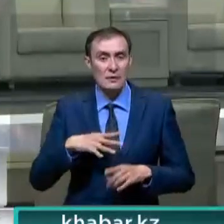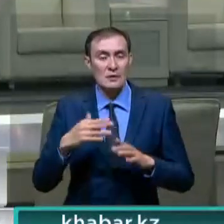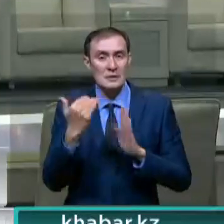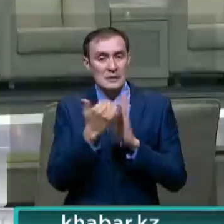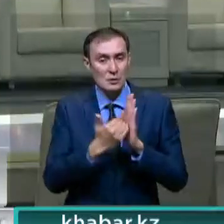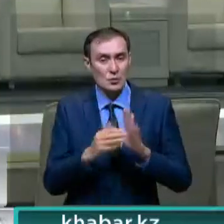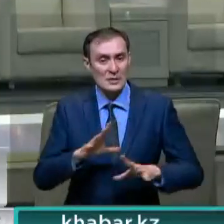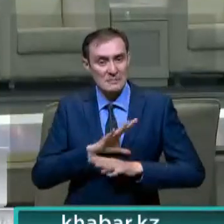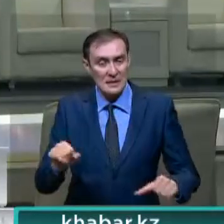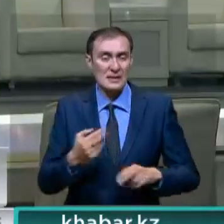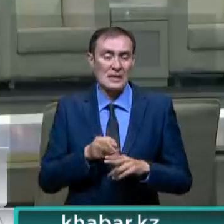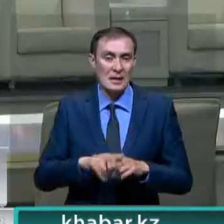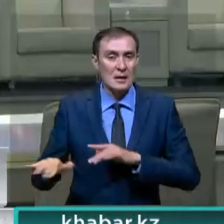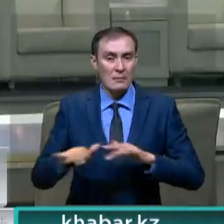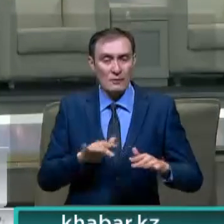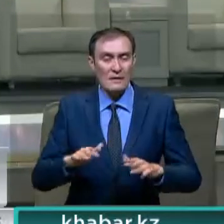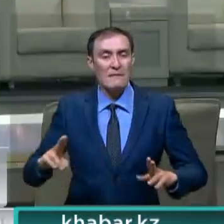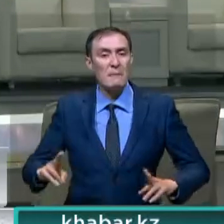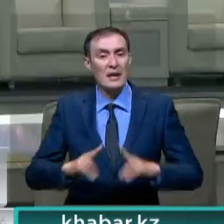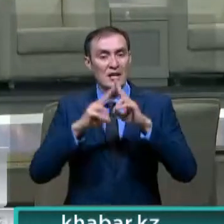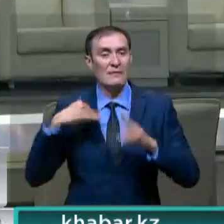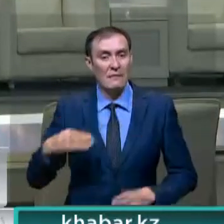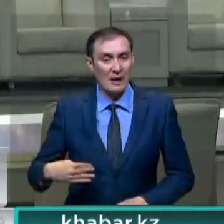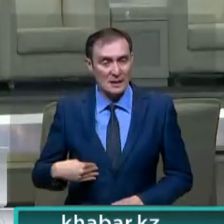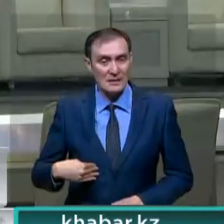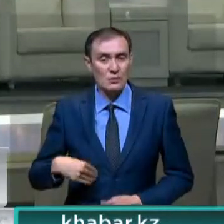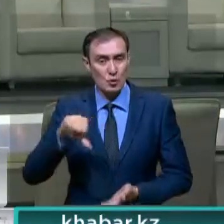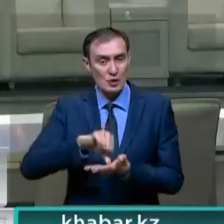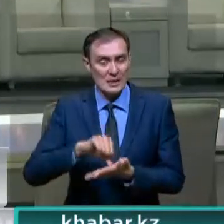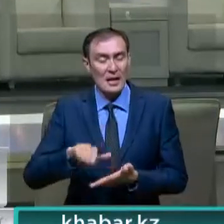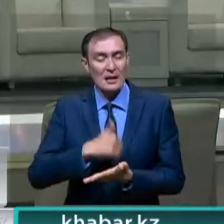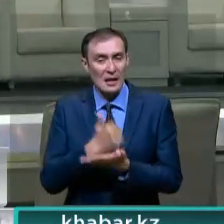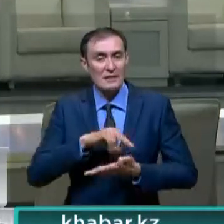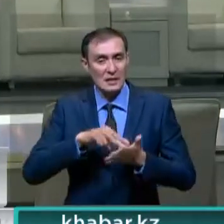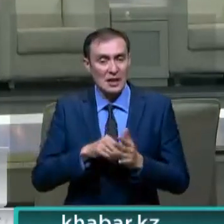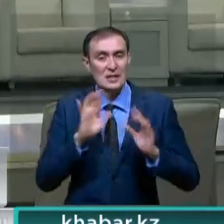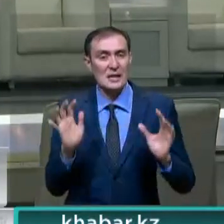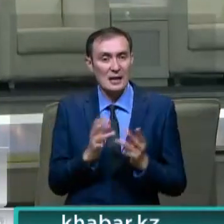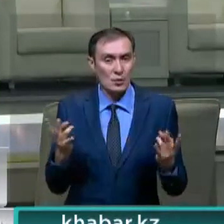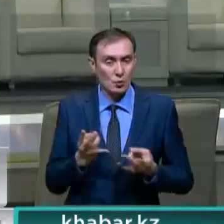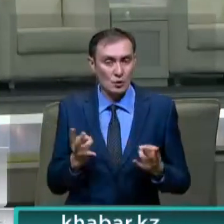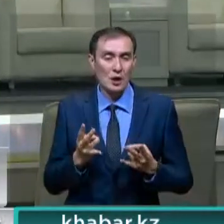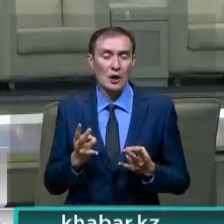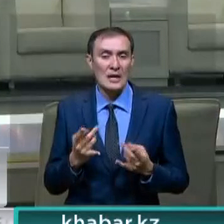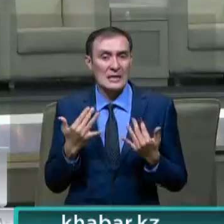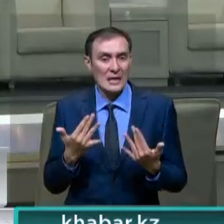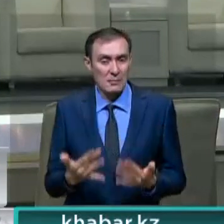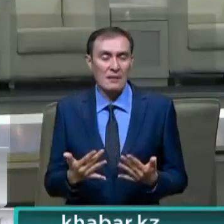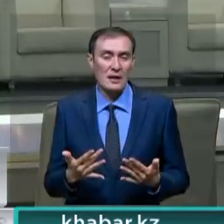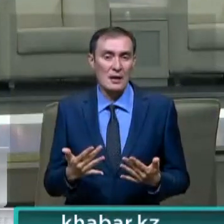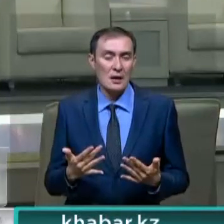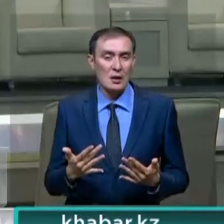смелость, да, и проводят это в Париже в офлайн формате. И наша главная задача, конечно, это вот сохранить, так сказать, все эти требования, в первую